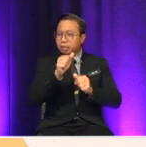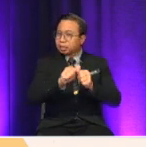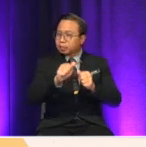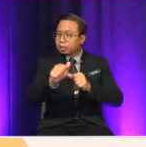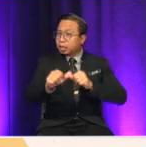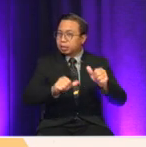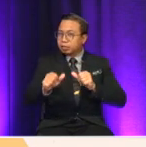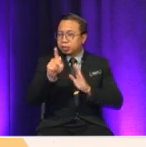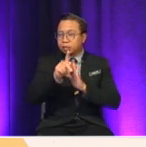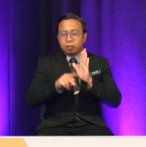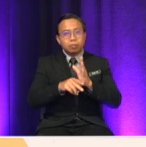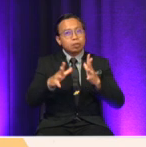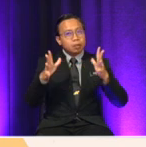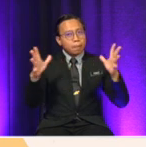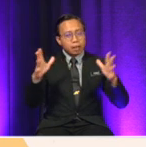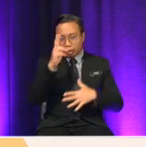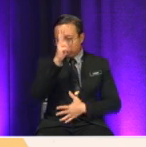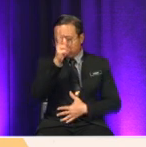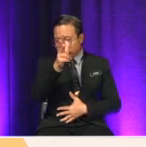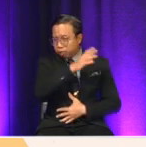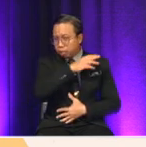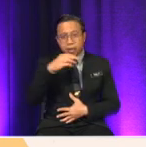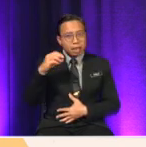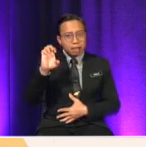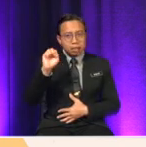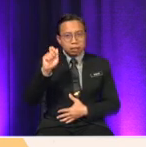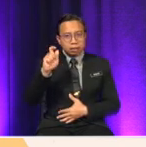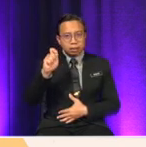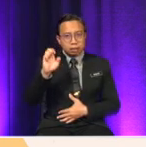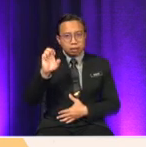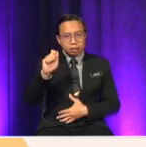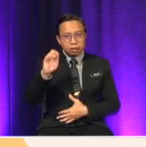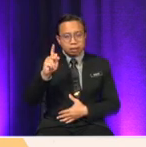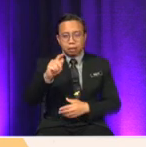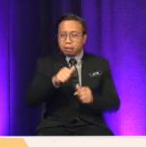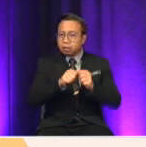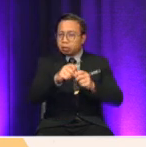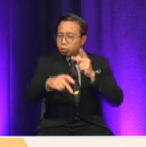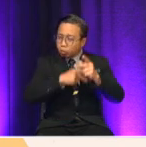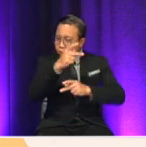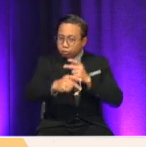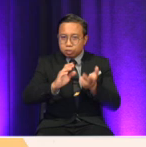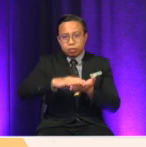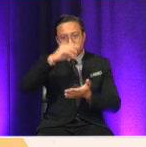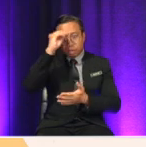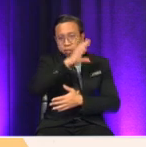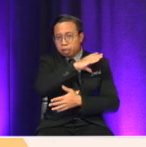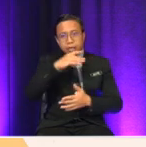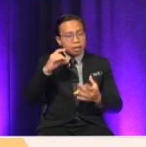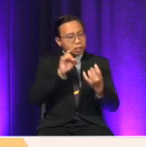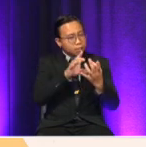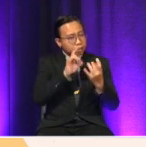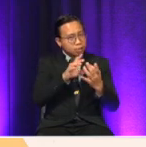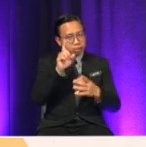aktiviti perkembangan kreativiti dan estetika melalui proses pembelajaran dan interaksi seharian